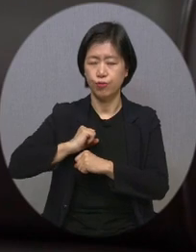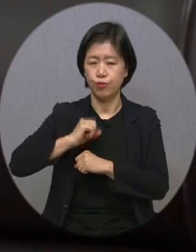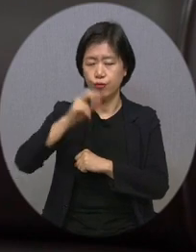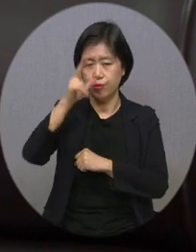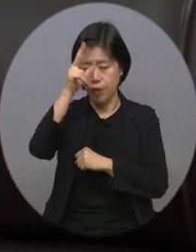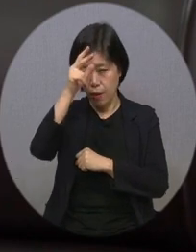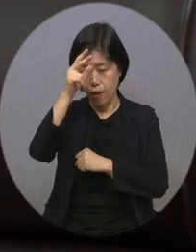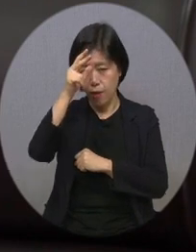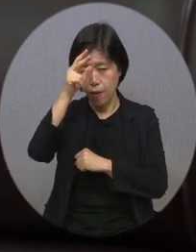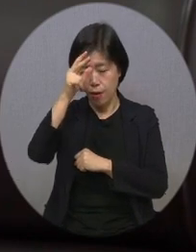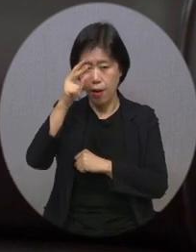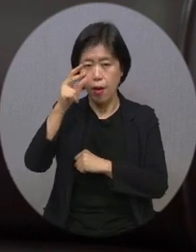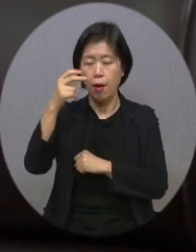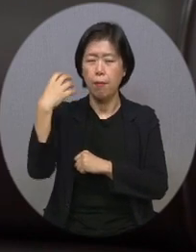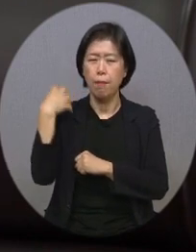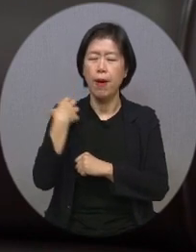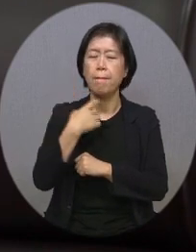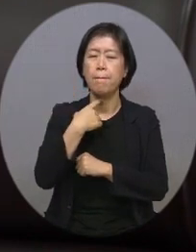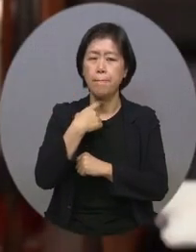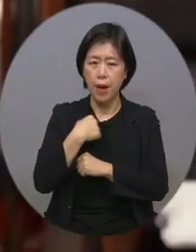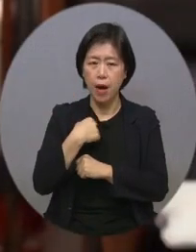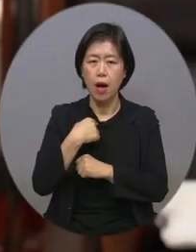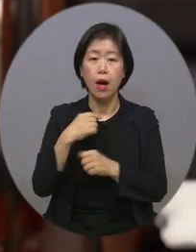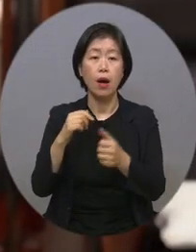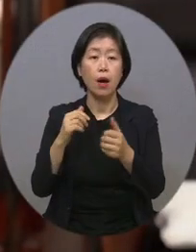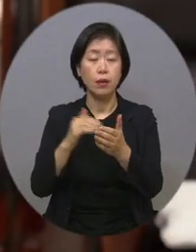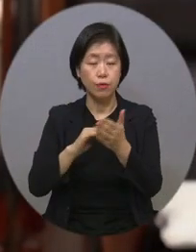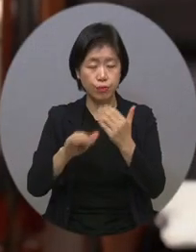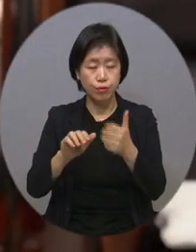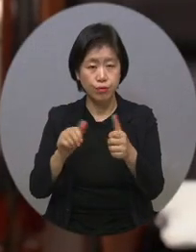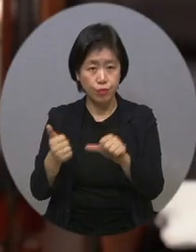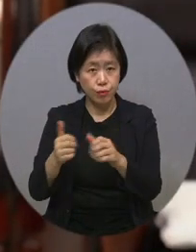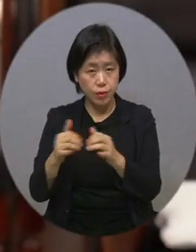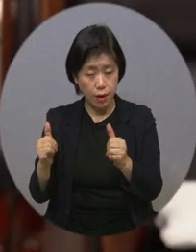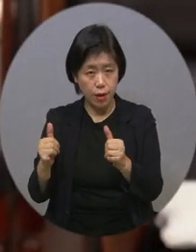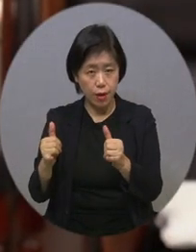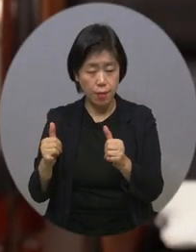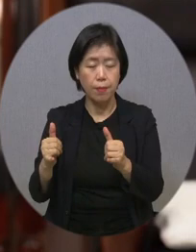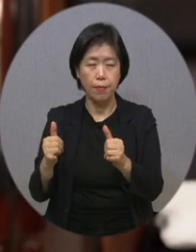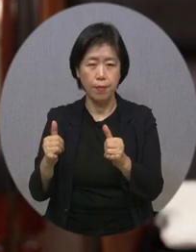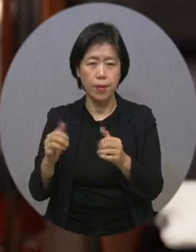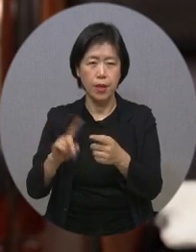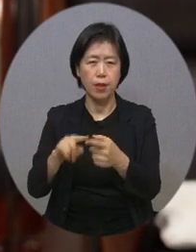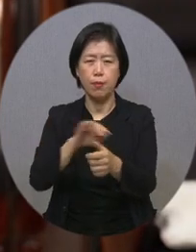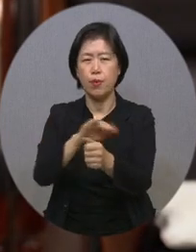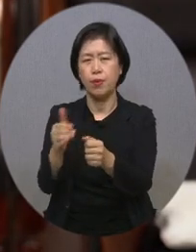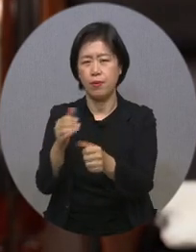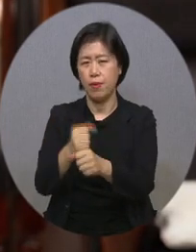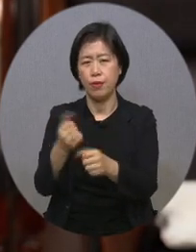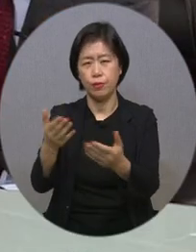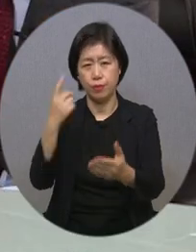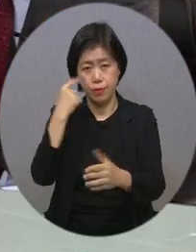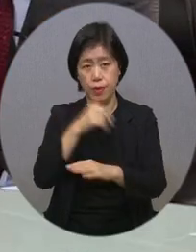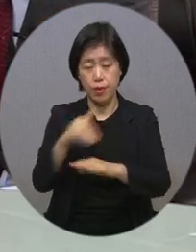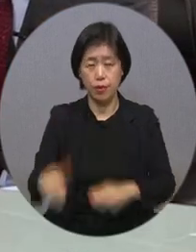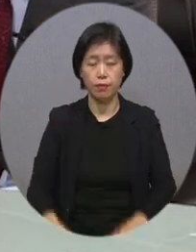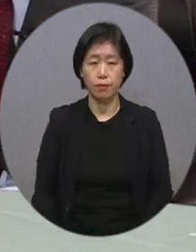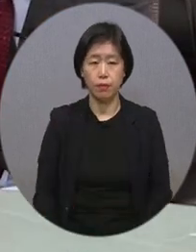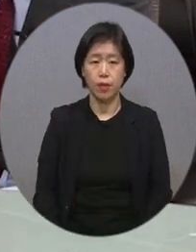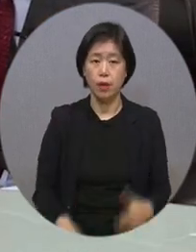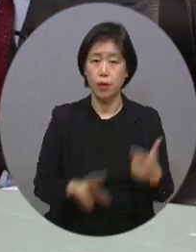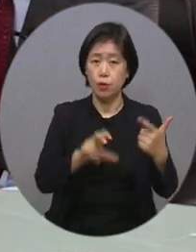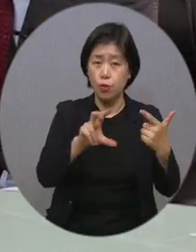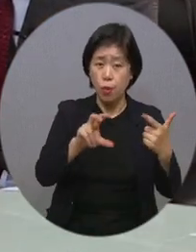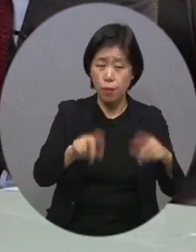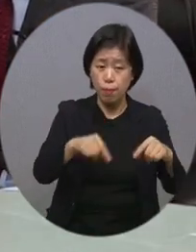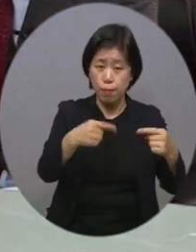그 분들이 이제 거의 연로를 하셨잖아요. 네네. 특히 6.25 참전하신 분들은 이제 그렇죠. 거의 다 네. 이제 생존해 계신 분들이